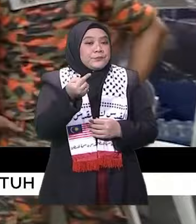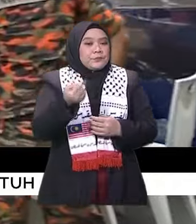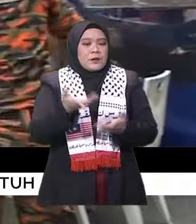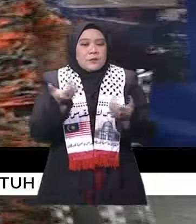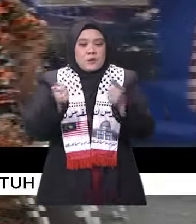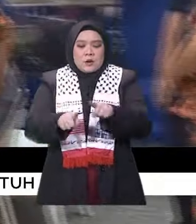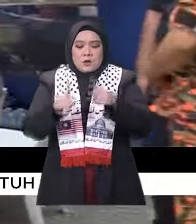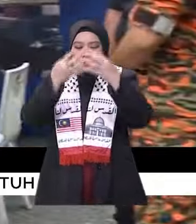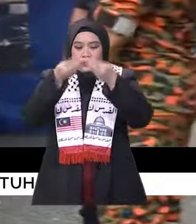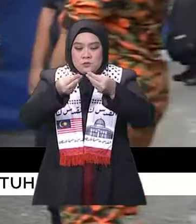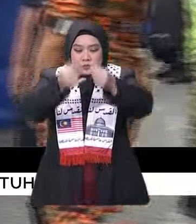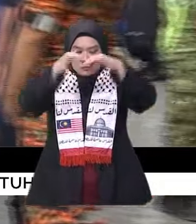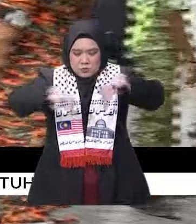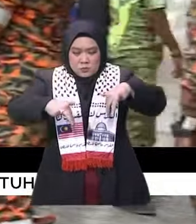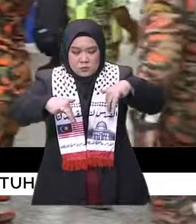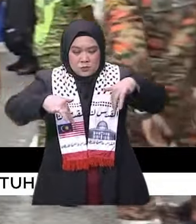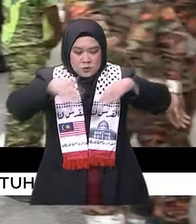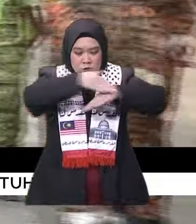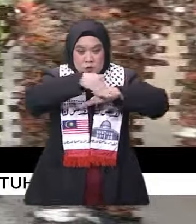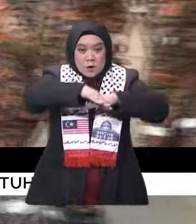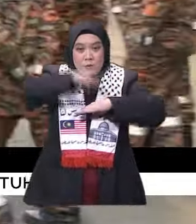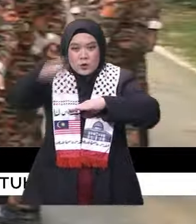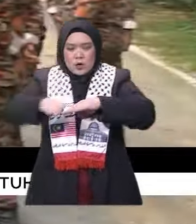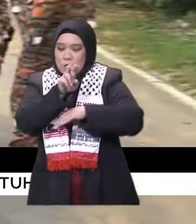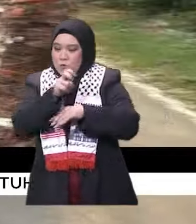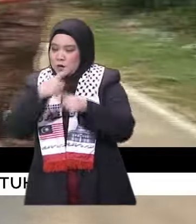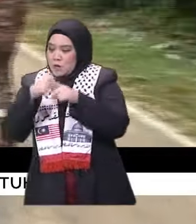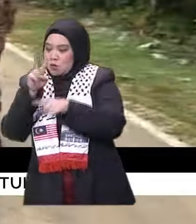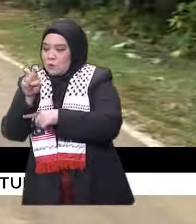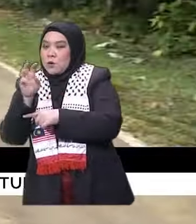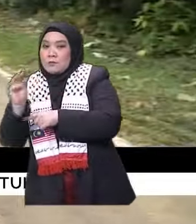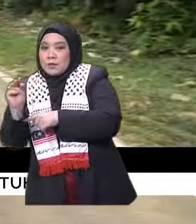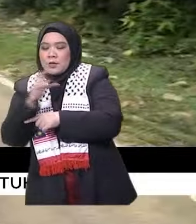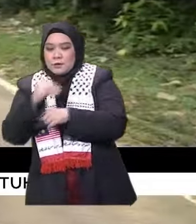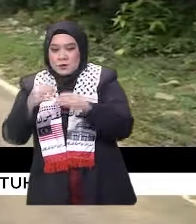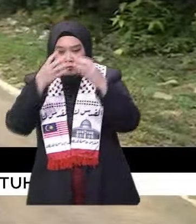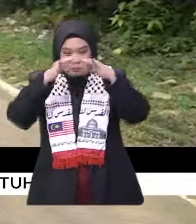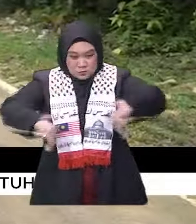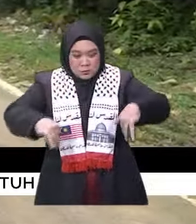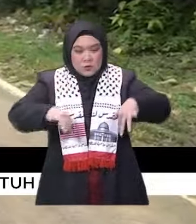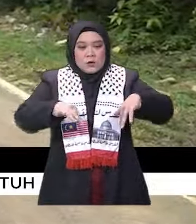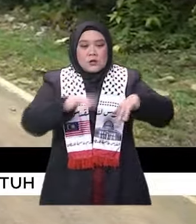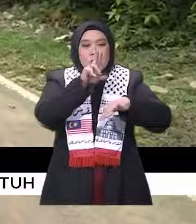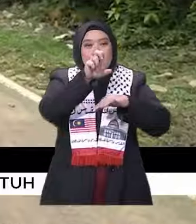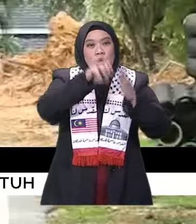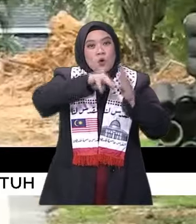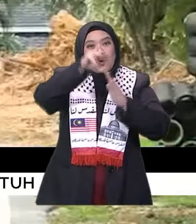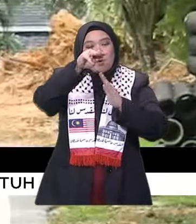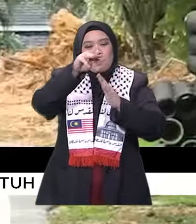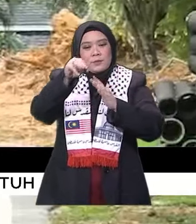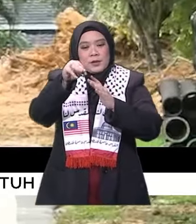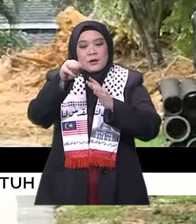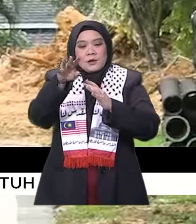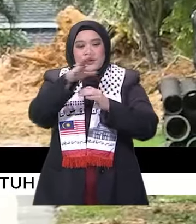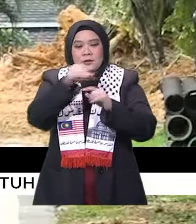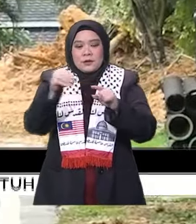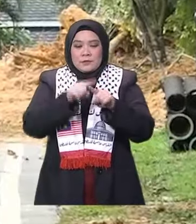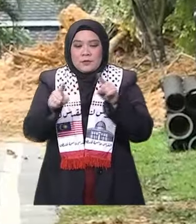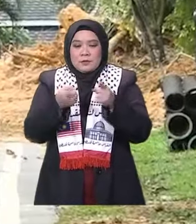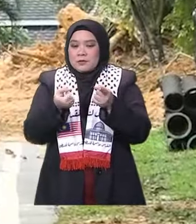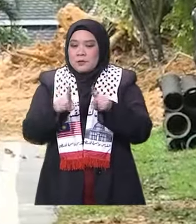berlaku runtuhan tanah di lereng bukit berkeluasan 20 k 20 me serta runtuhan berketinggian 30 me namun kejadian Tidak melibatkan